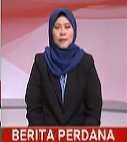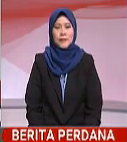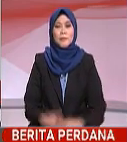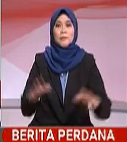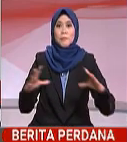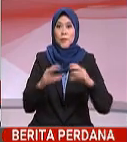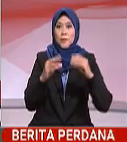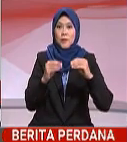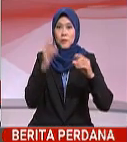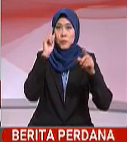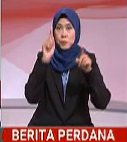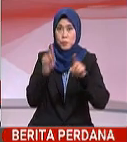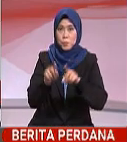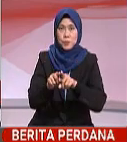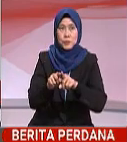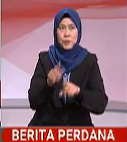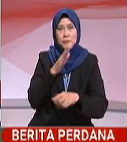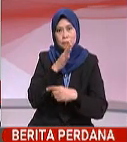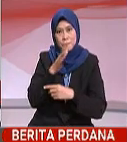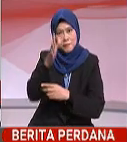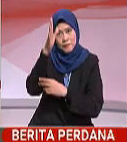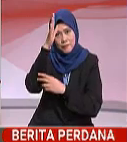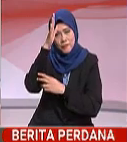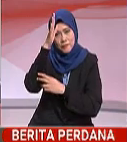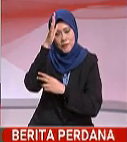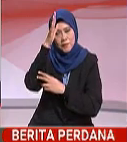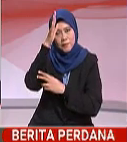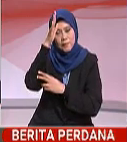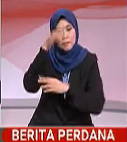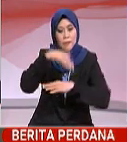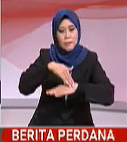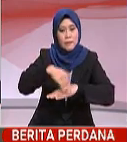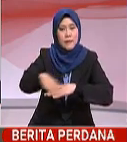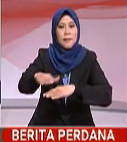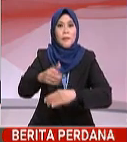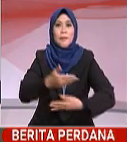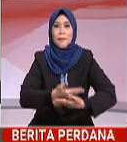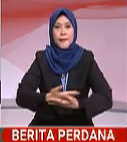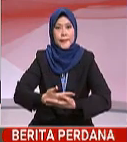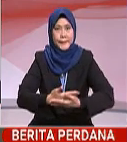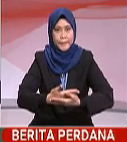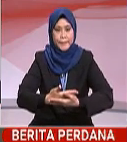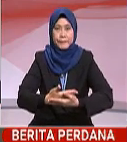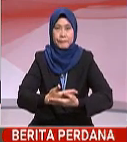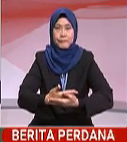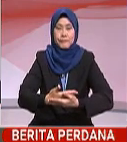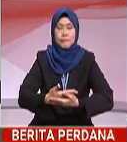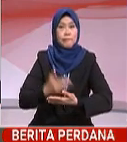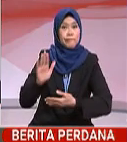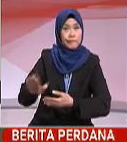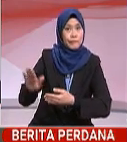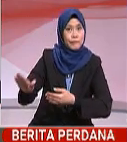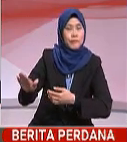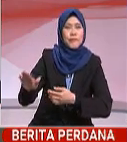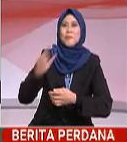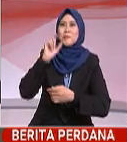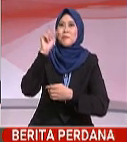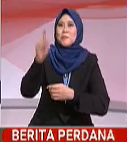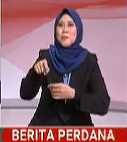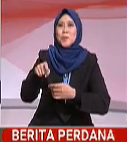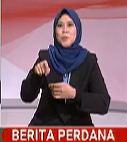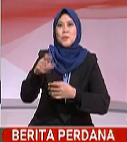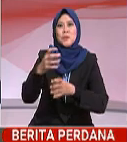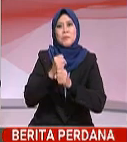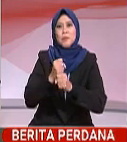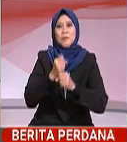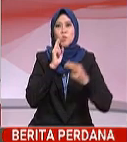Mesyuarat telah bersetuju bahawa ibu bapa yang menghantar anak mereka tidak perlu lagi